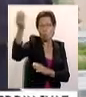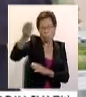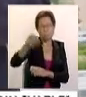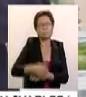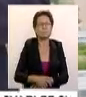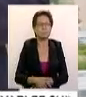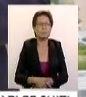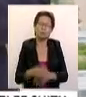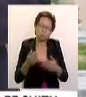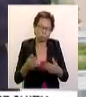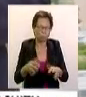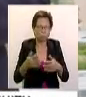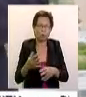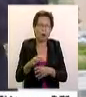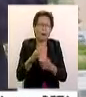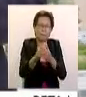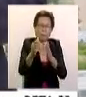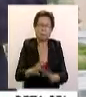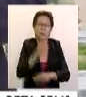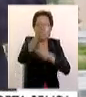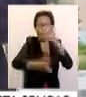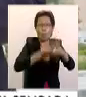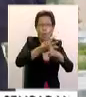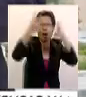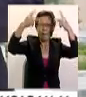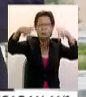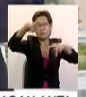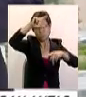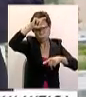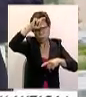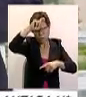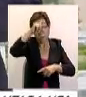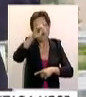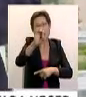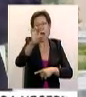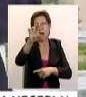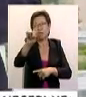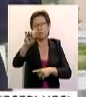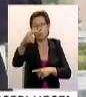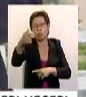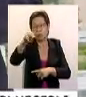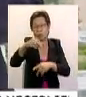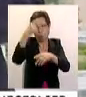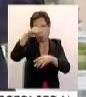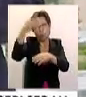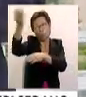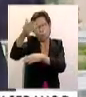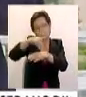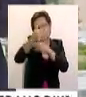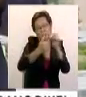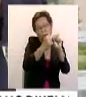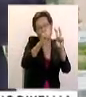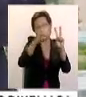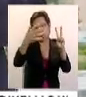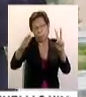platformnya pernah menerima pemimpin dunia seperti Presiden Turki Recep Tayyip Erdogan untuk berucap pada tahun 2015